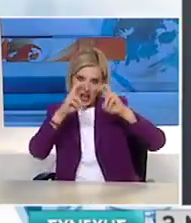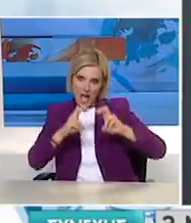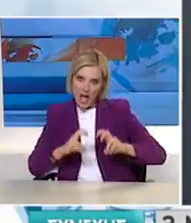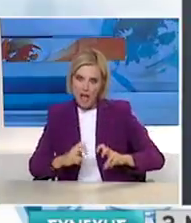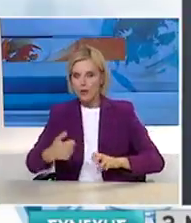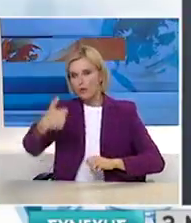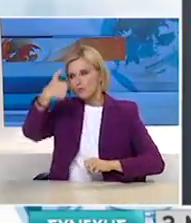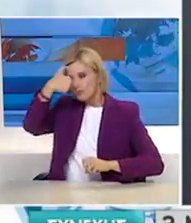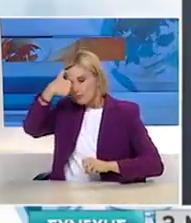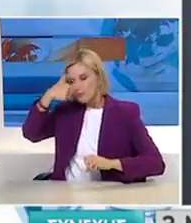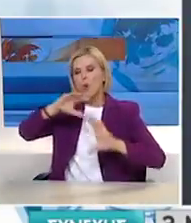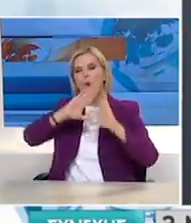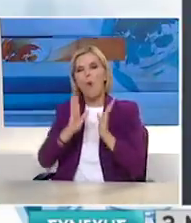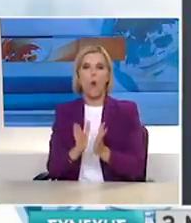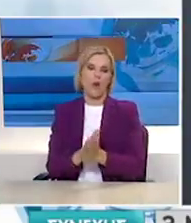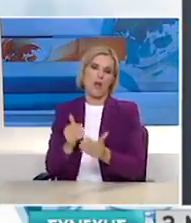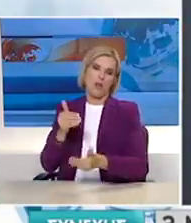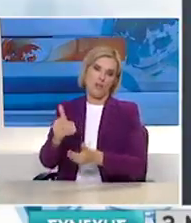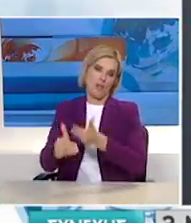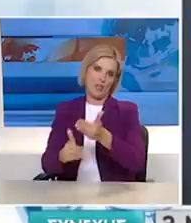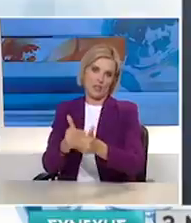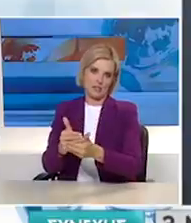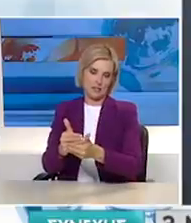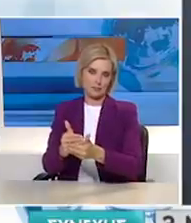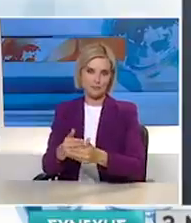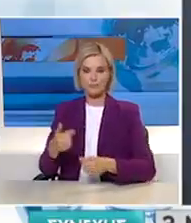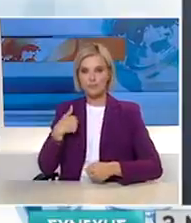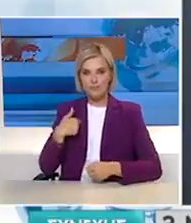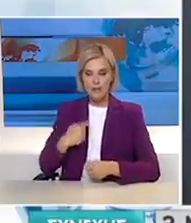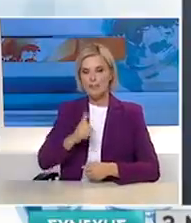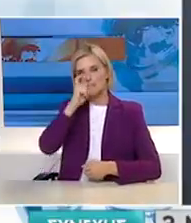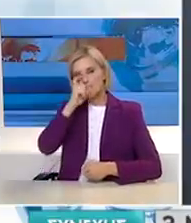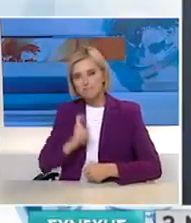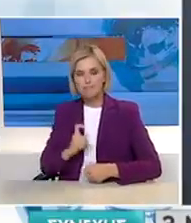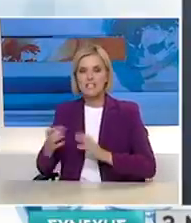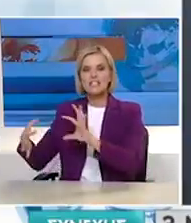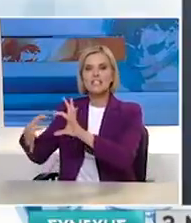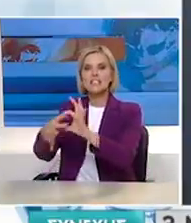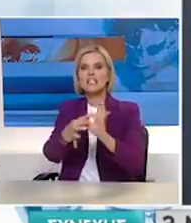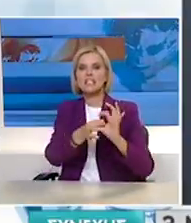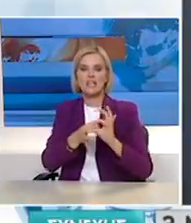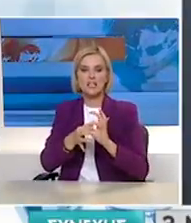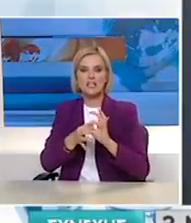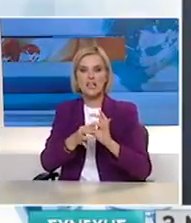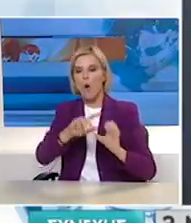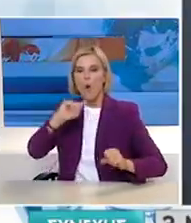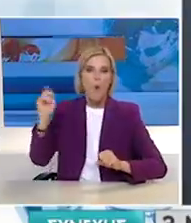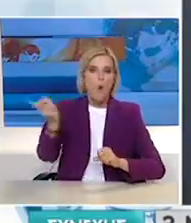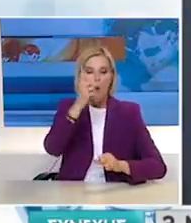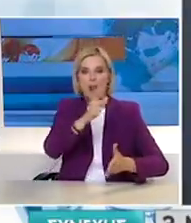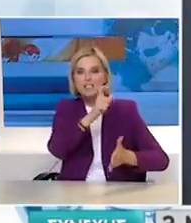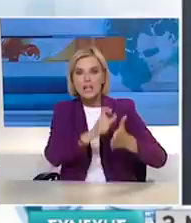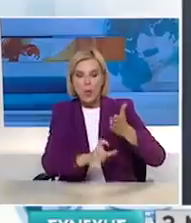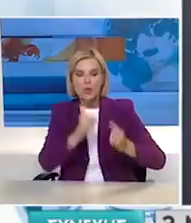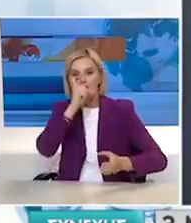και συγκεκριμένες διαδικασίες. Προχωρούμε στον υποχρεωτικό ορισμό συνεργαζόμενου γιατρού με κάθε κατάλημα ως το πρώτο σημείο